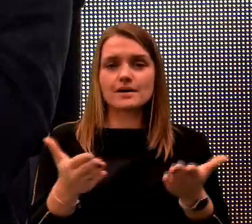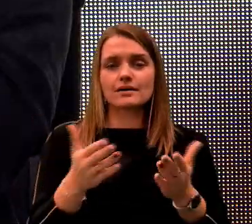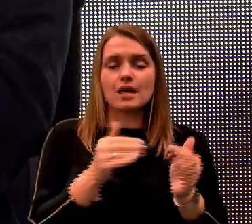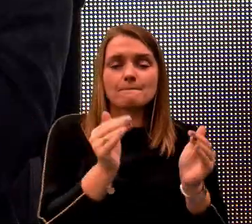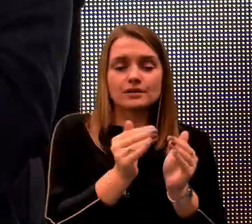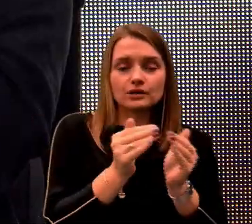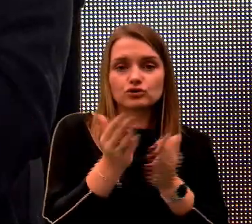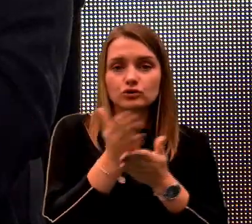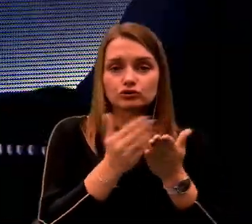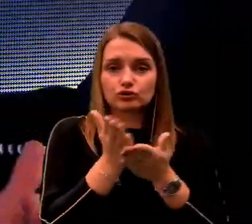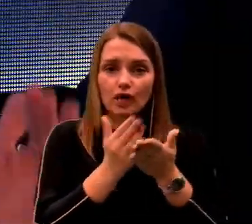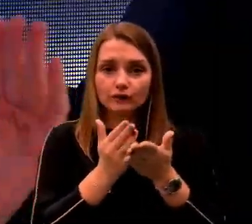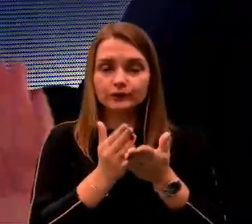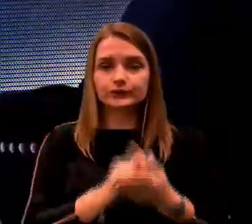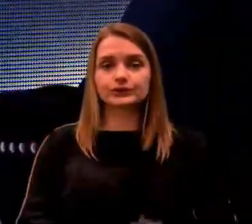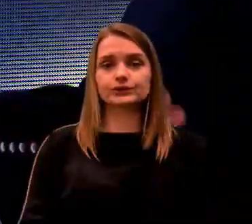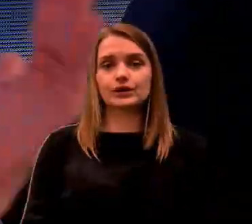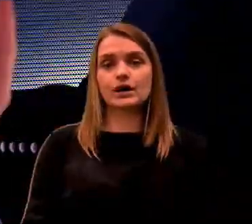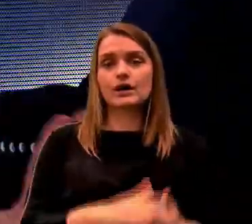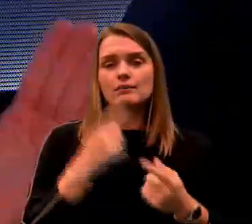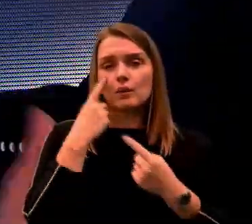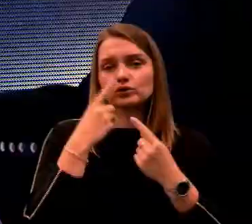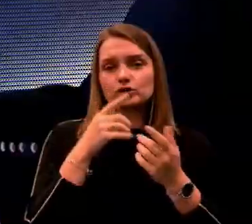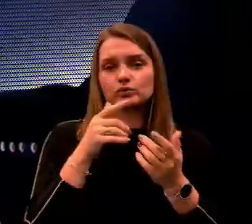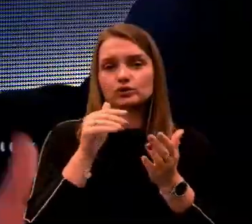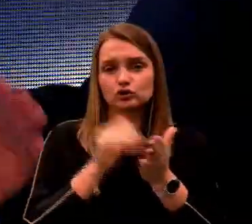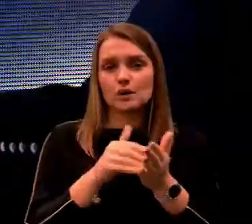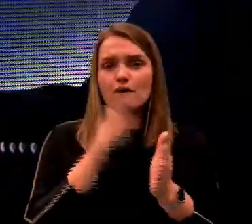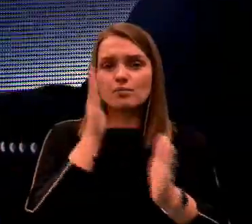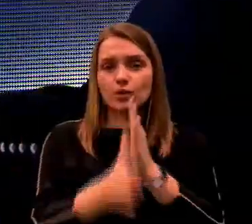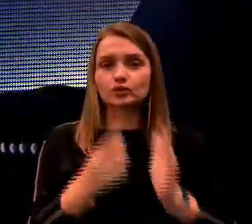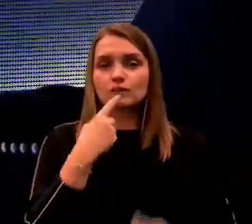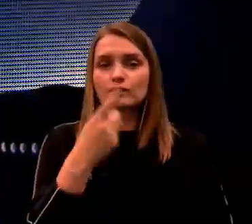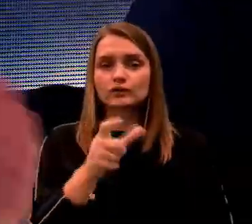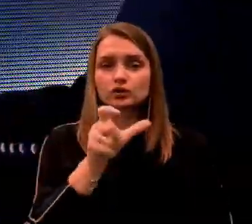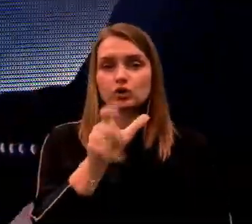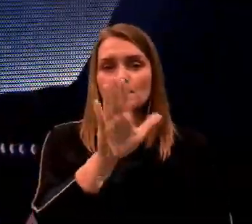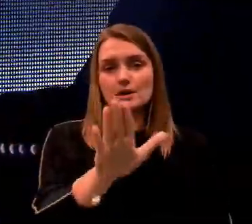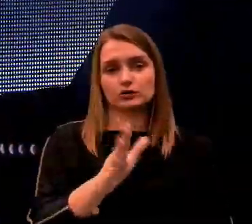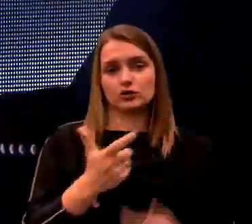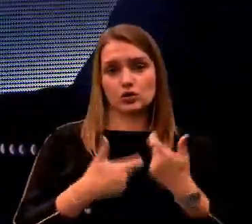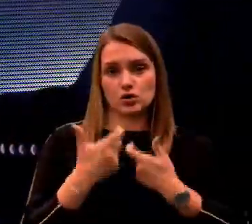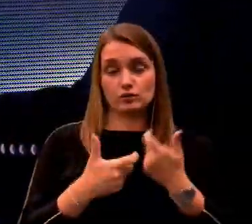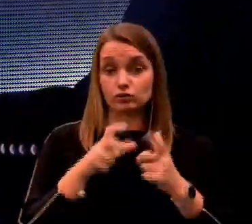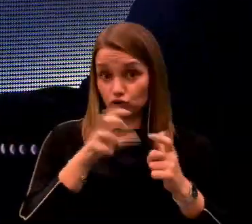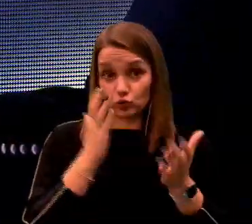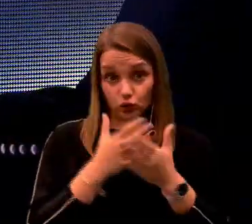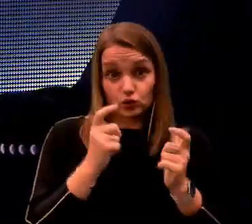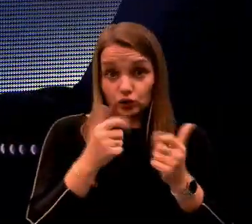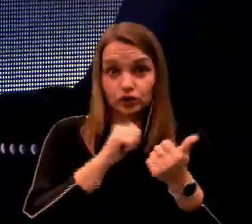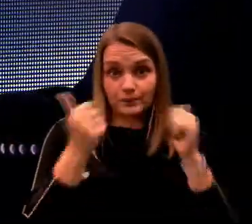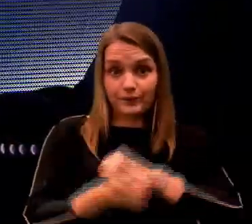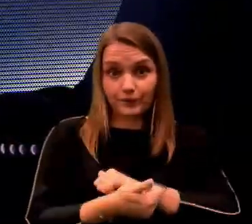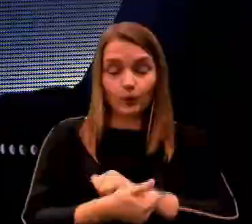mniejsze części i zakładamy, że trzeba człowiekowi po prostu powiedzieć wprost, co ma robić. Czy jest inaczej, czy coś się zmienia w